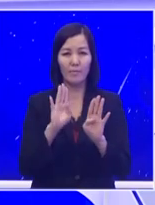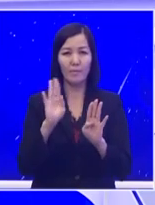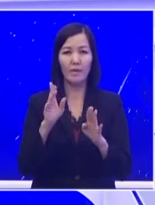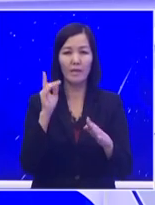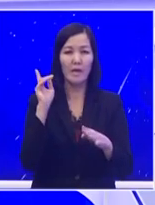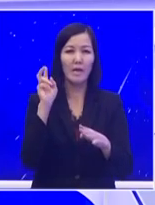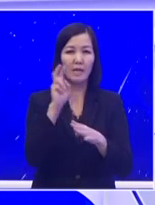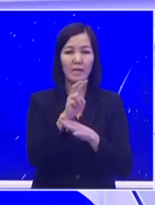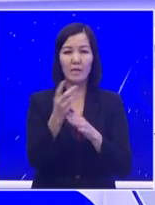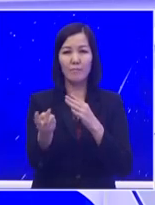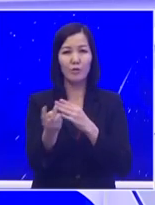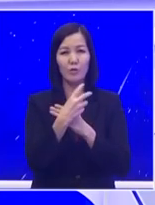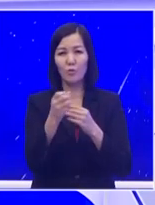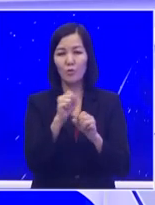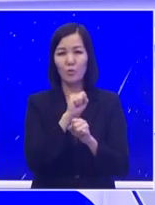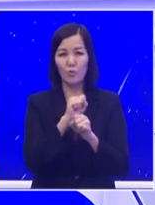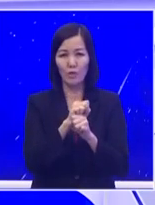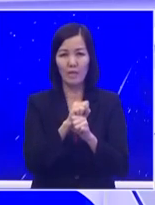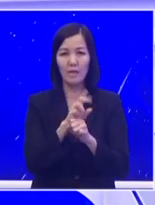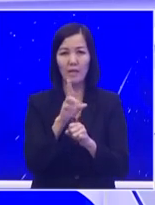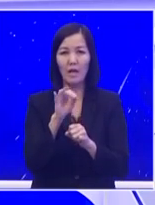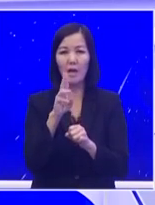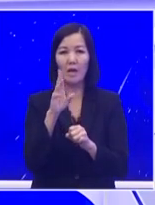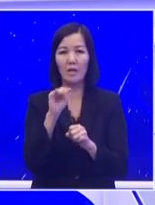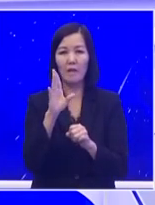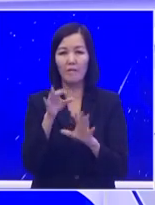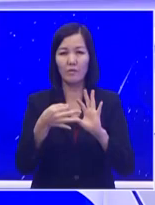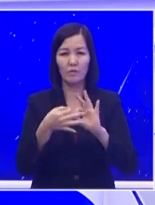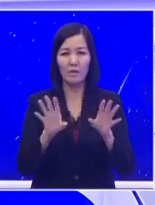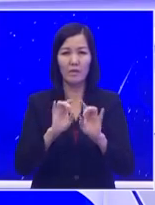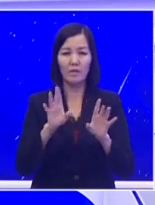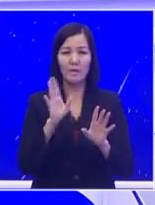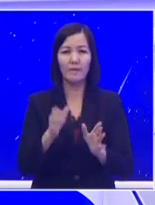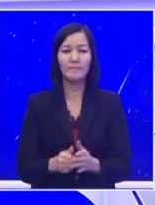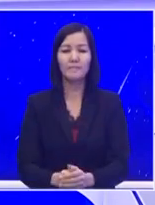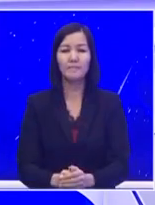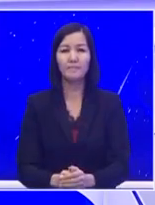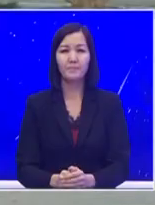шығу тоқтатылады. Елордадағы коронавирустық ахуал жайлы Әзиза Ғазезқызы баяндайды.